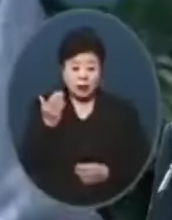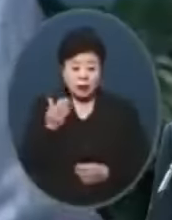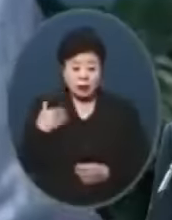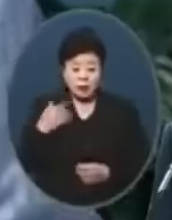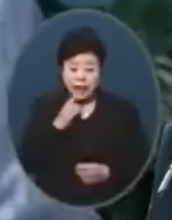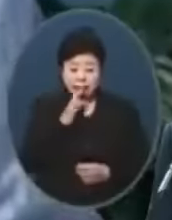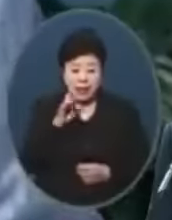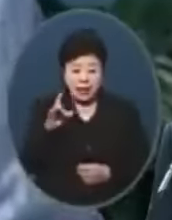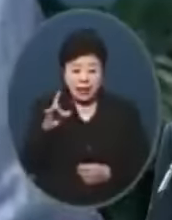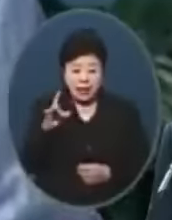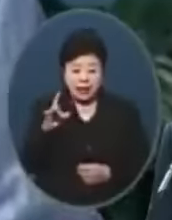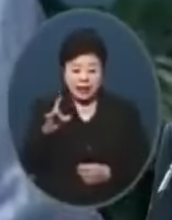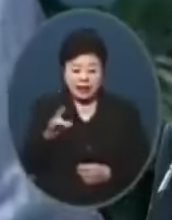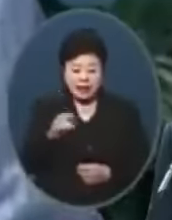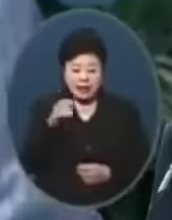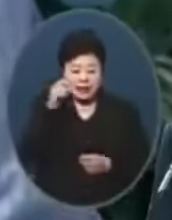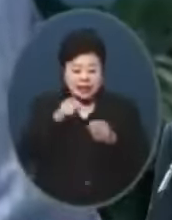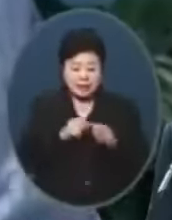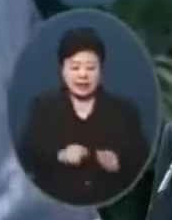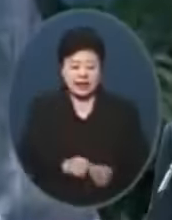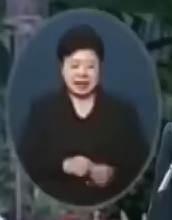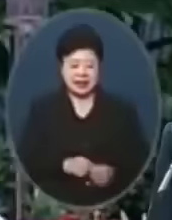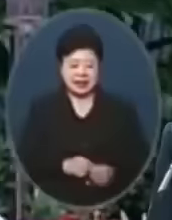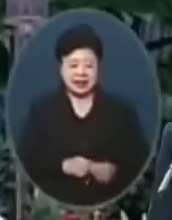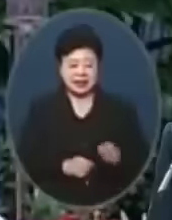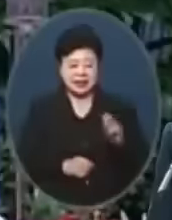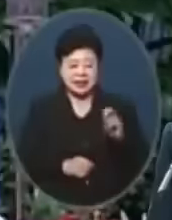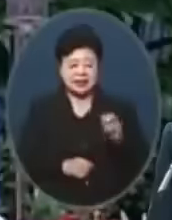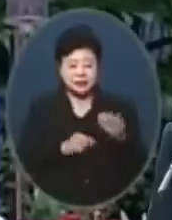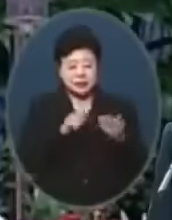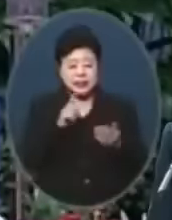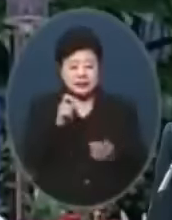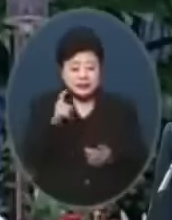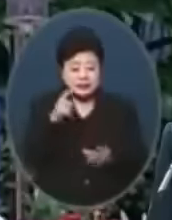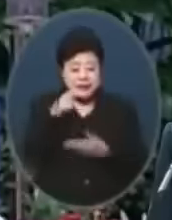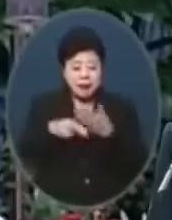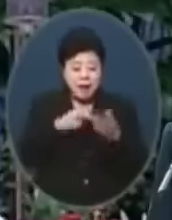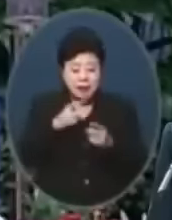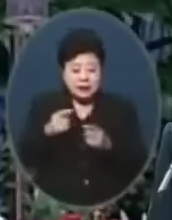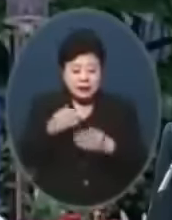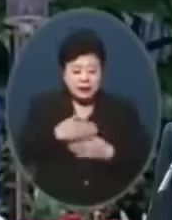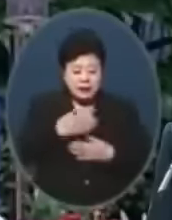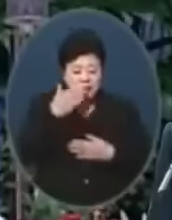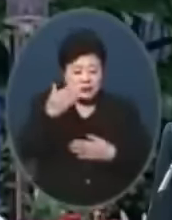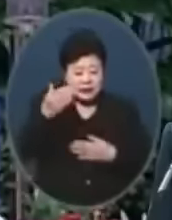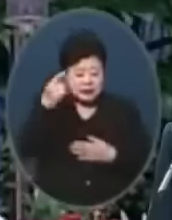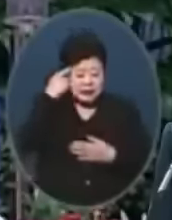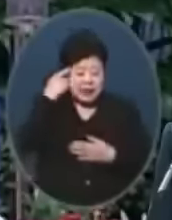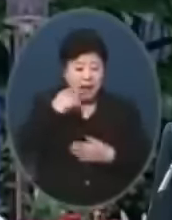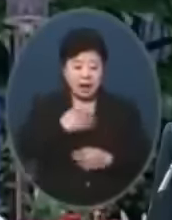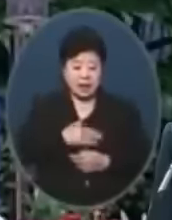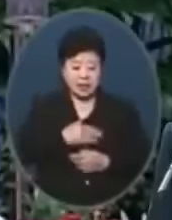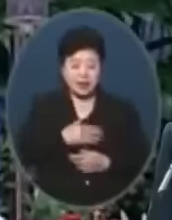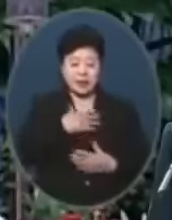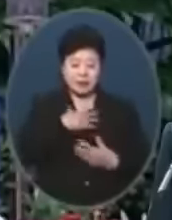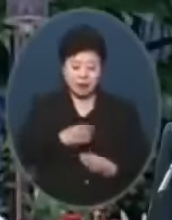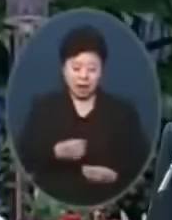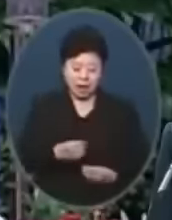안 됩니다. 예레미야 29장 11절에 야훼의 말씀이라 너희를 향한 나의 생각을 내가 아나니